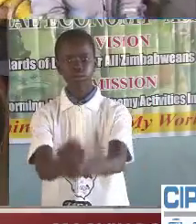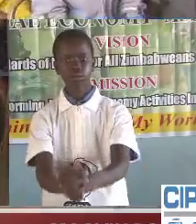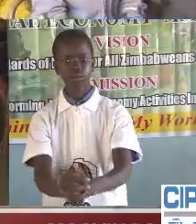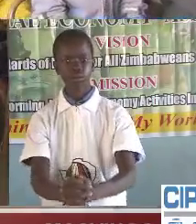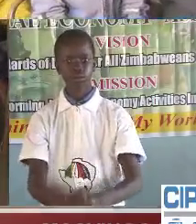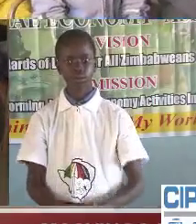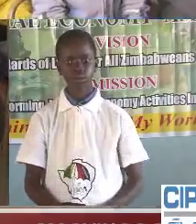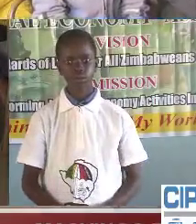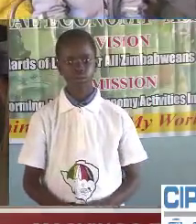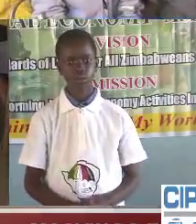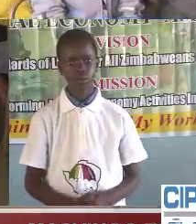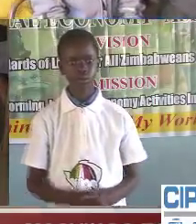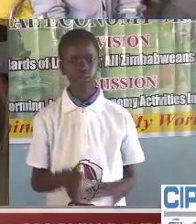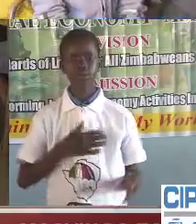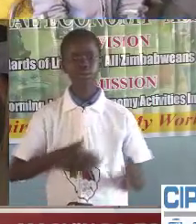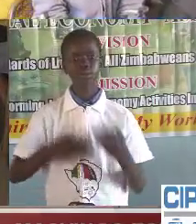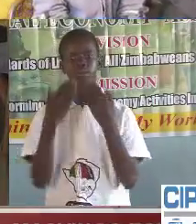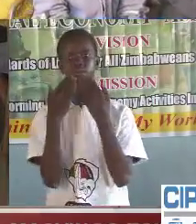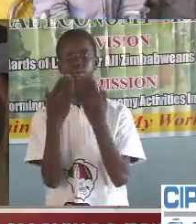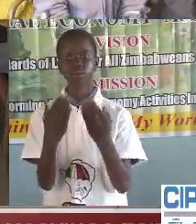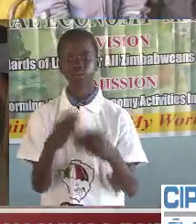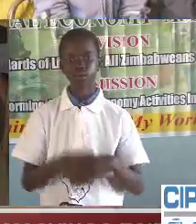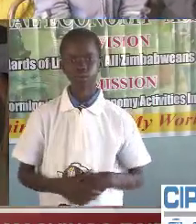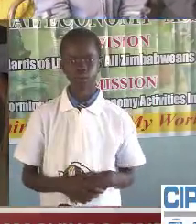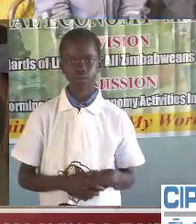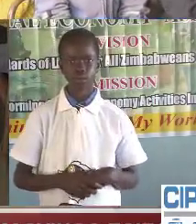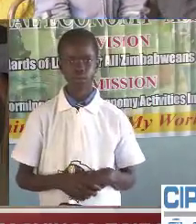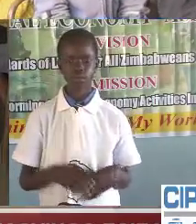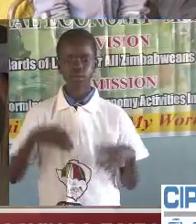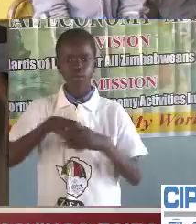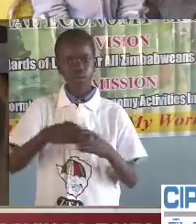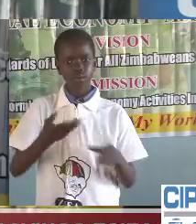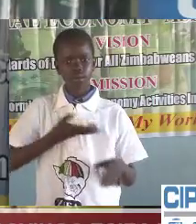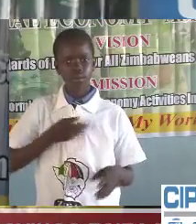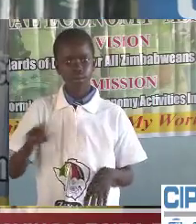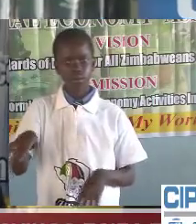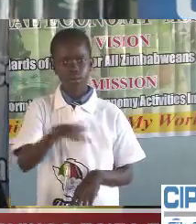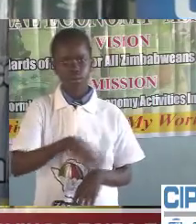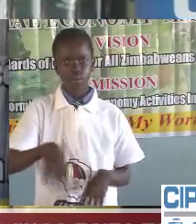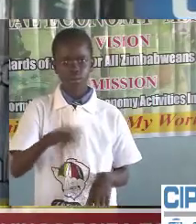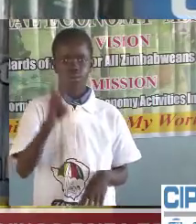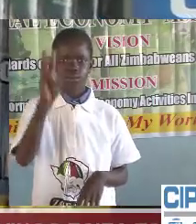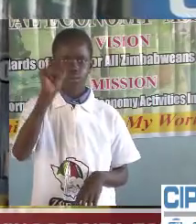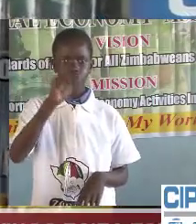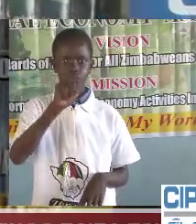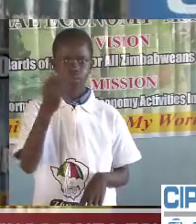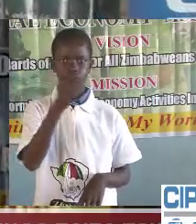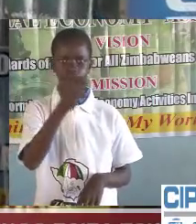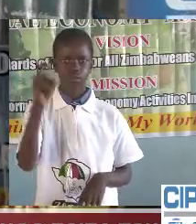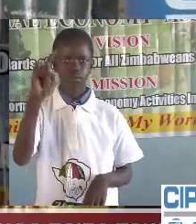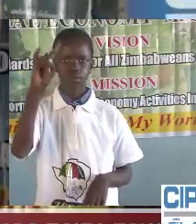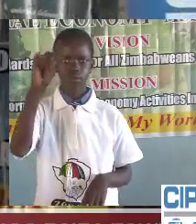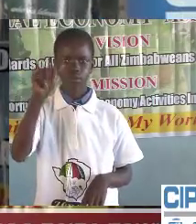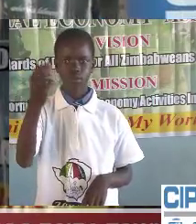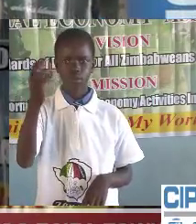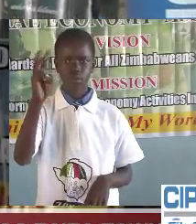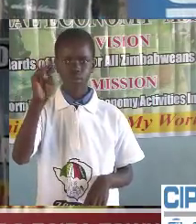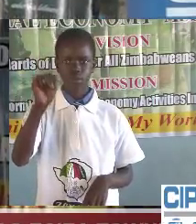Dichemba. Tinotenda. Territorial president vacho vaMazhambe vakagara kuno vachataura